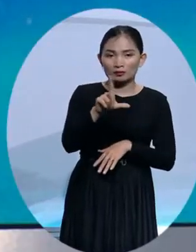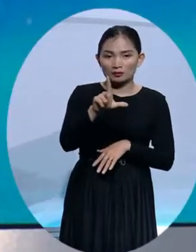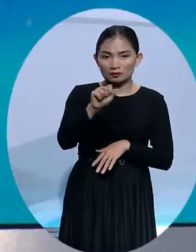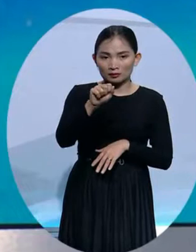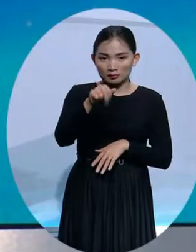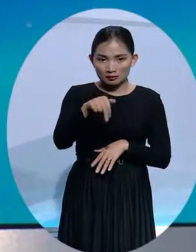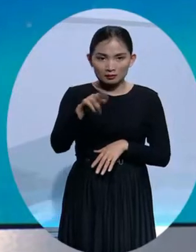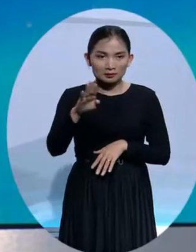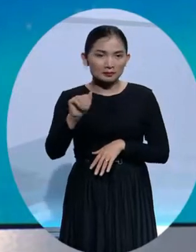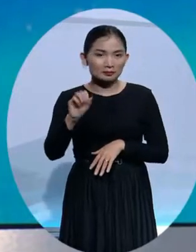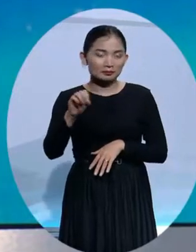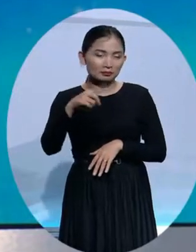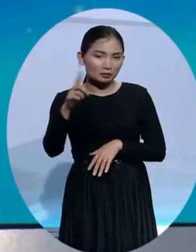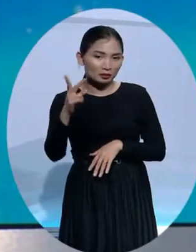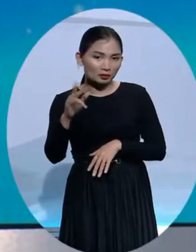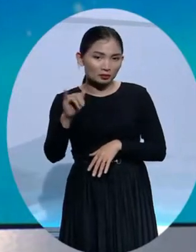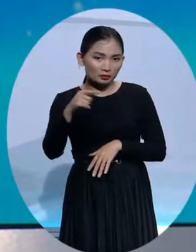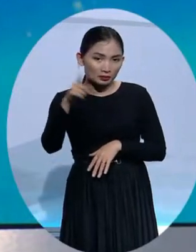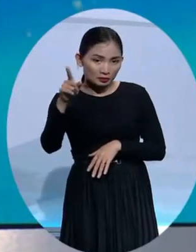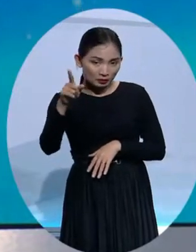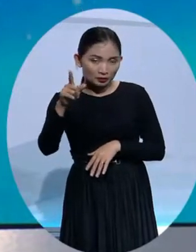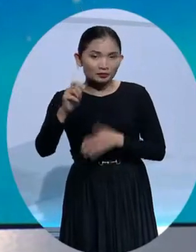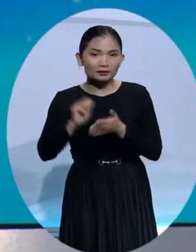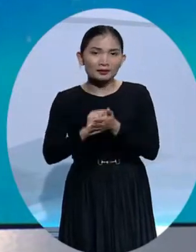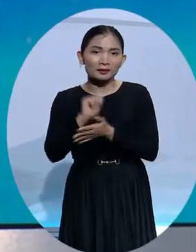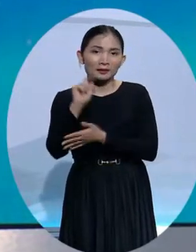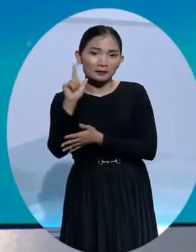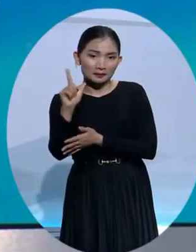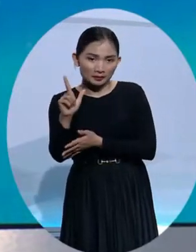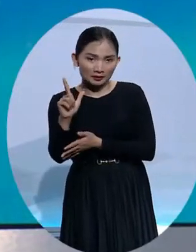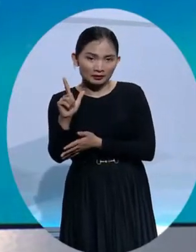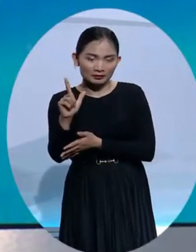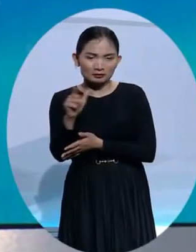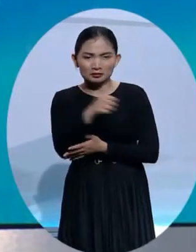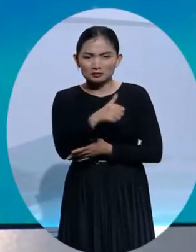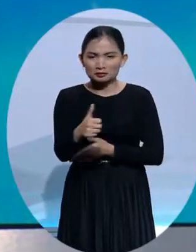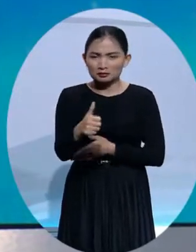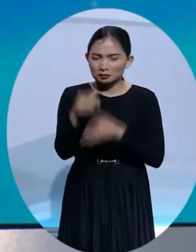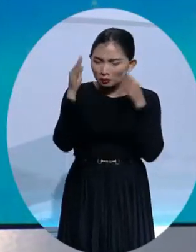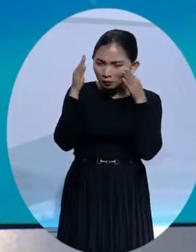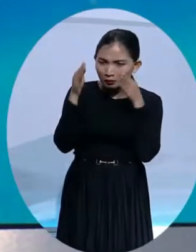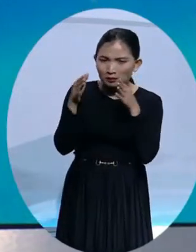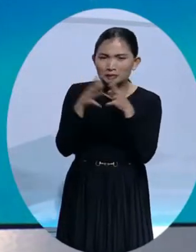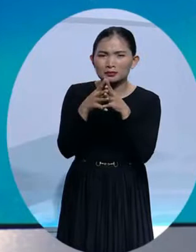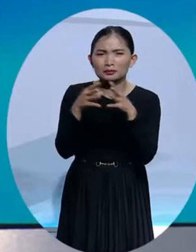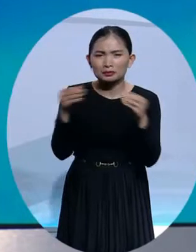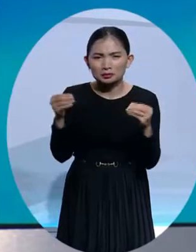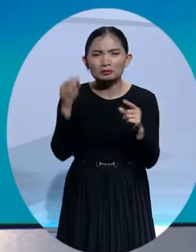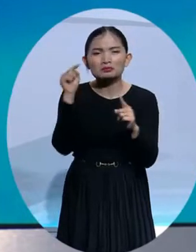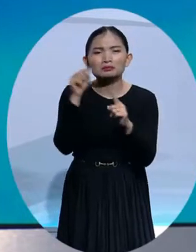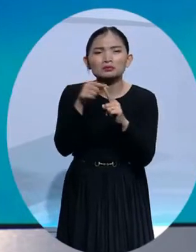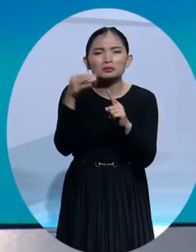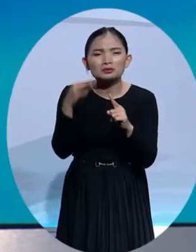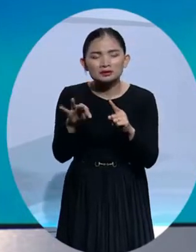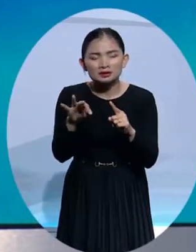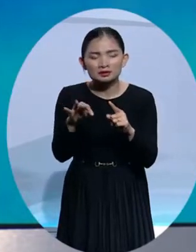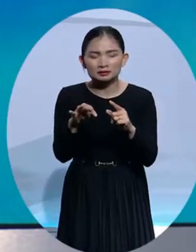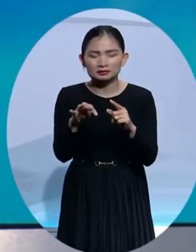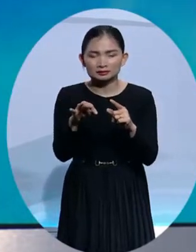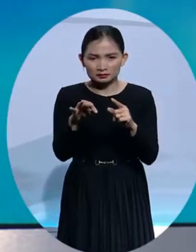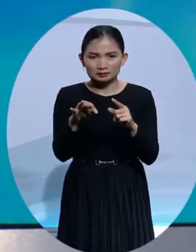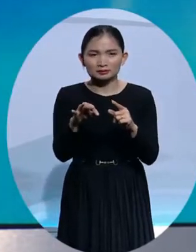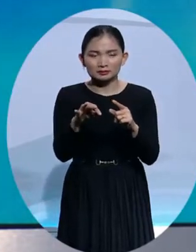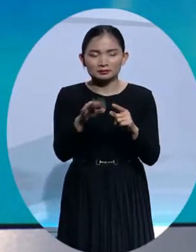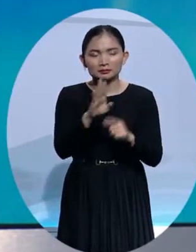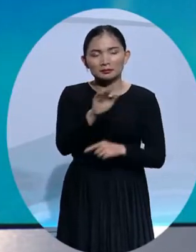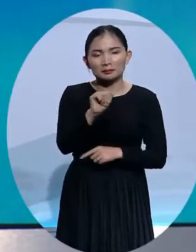và trong văn hóa của người Việt, đây coi như một dịp để làm việc thiện, báo đáp công ơn mẹ cha. Câu chuyện bên tách trà là một chương trình định kỳ hàng tháng được